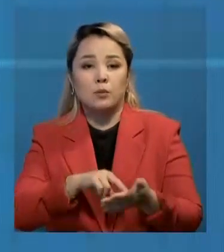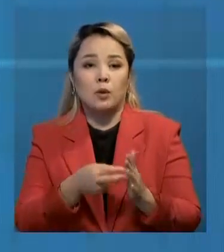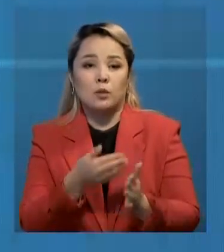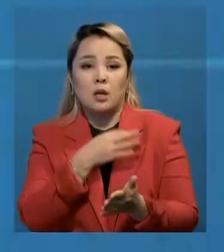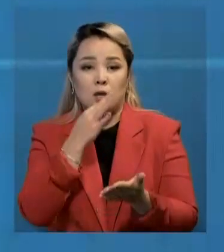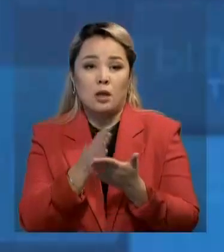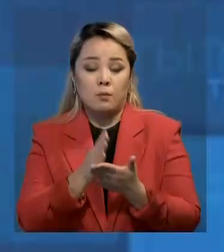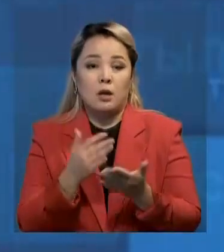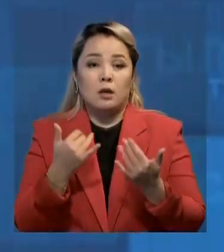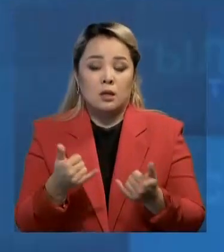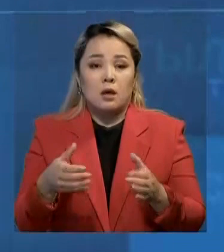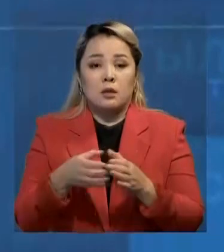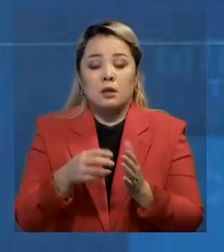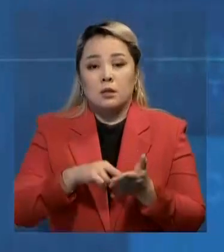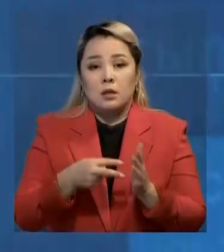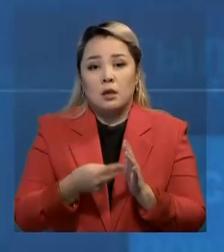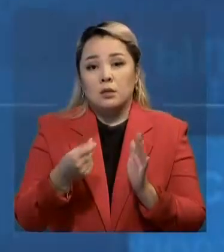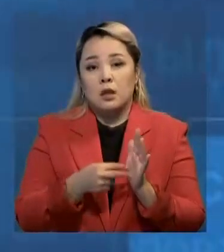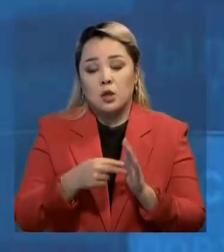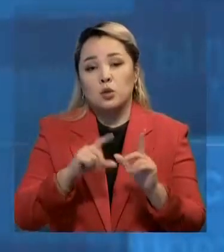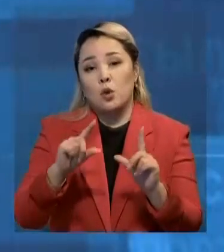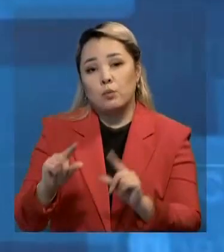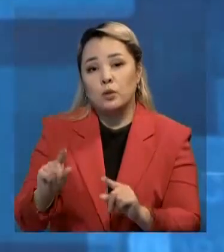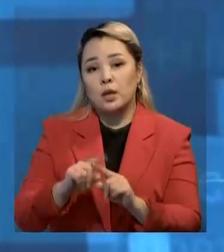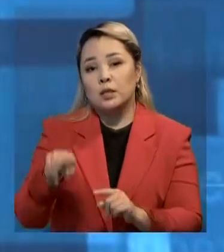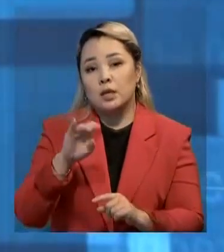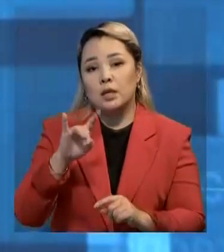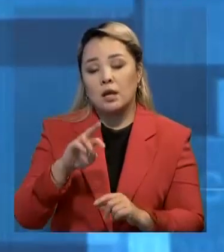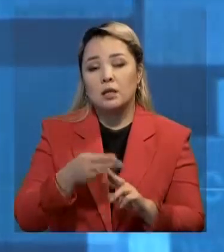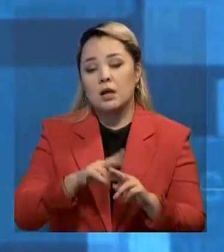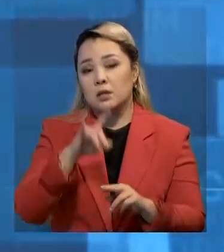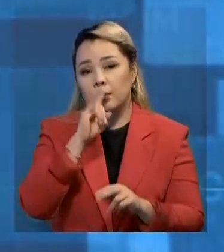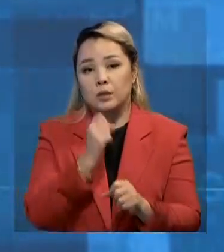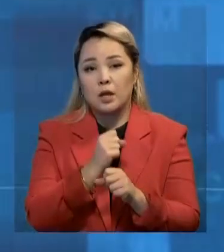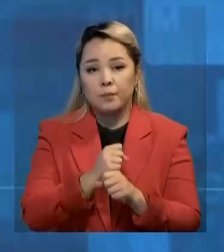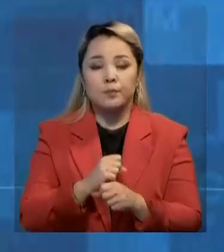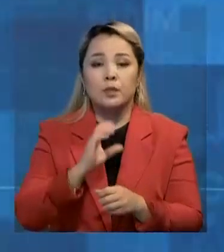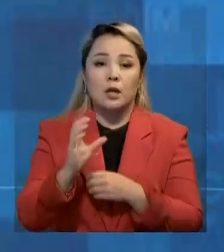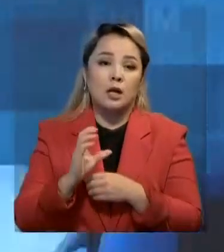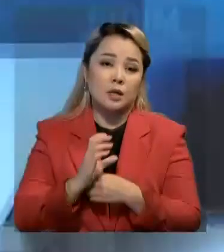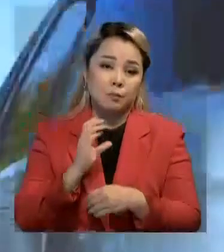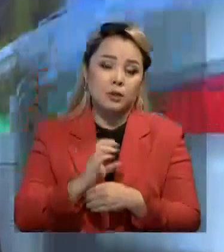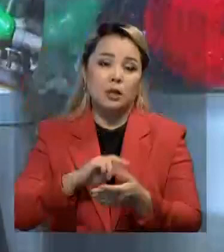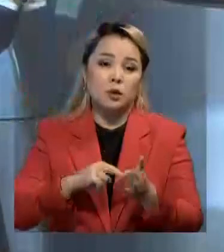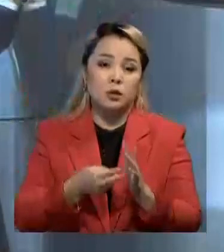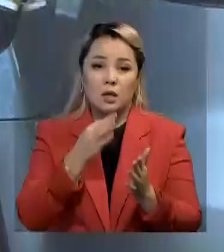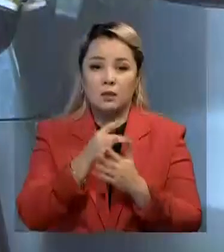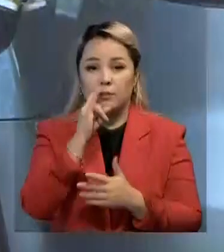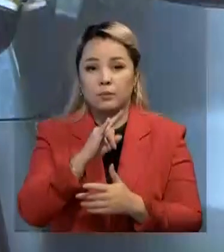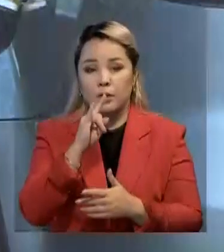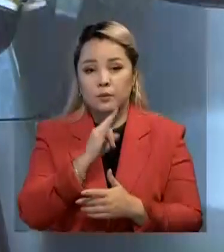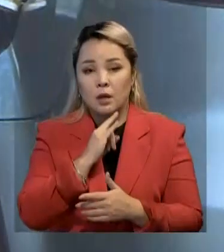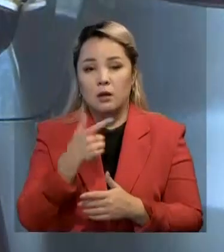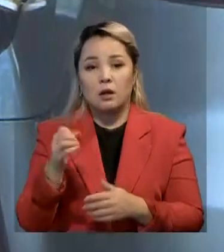көреді. Акциз бағасын төмендету, ірі өндірістерге дизельді сырттан тікелей импорттауға жағдай жасау, қазмұнайгазды көтерме нарыққа